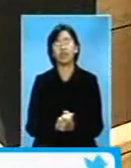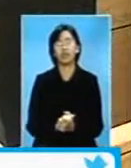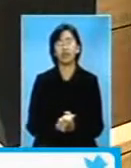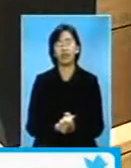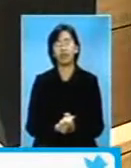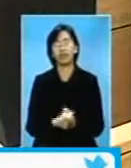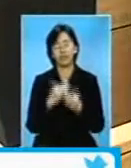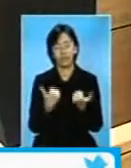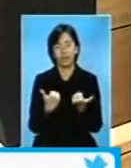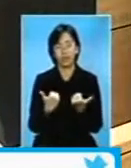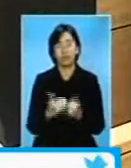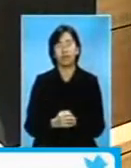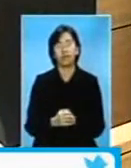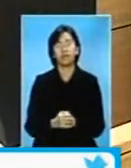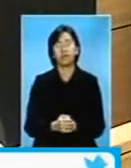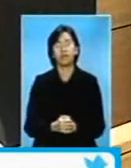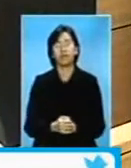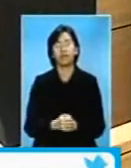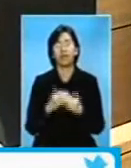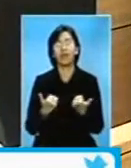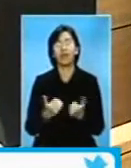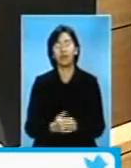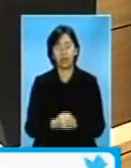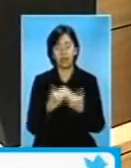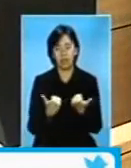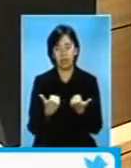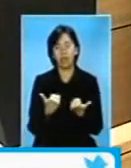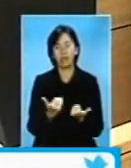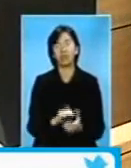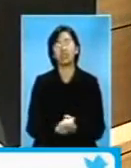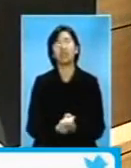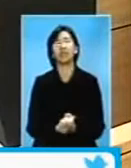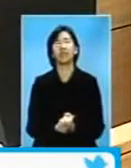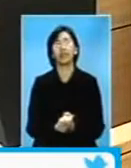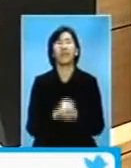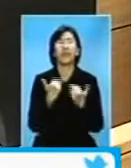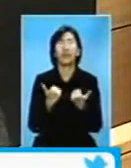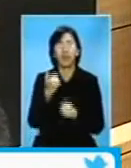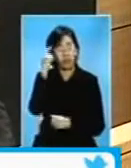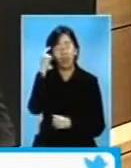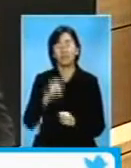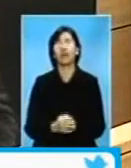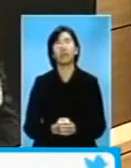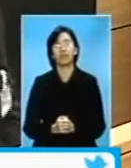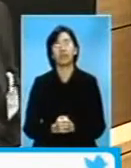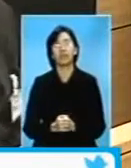ติบัญญัติผมต้องกราบเรียนปรับความเข้าใจให้เข้าใจว่าเราจะไปสับสนเกี่ยวกับเรื่องนี้อย่าไปสับสนเพราะ